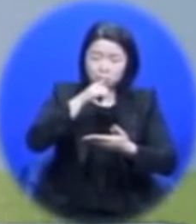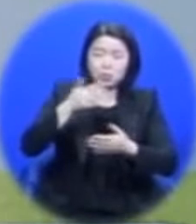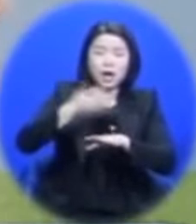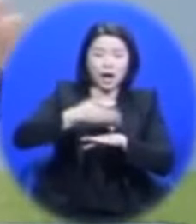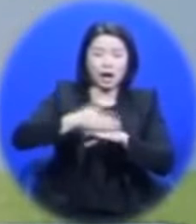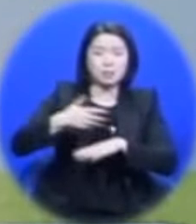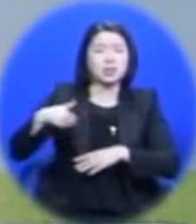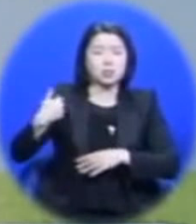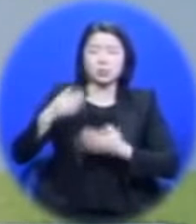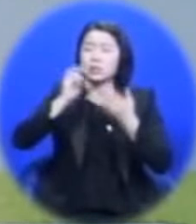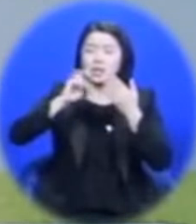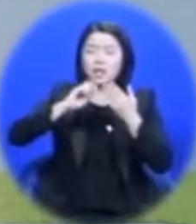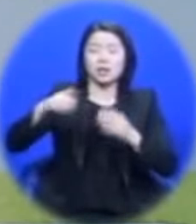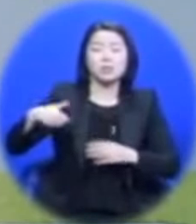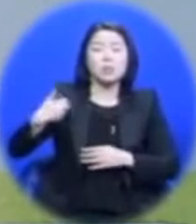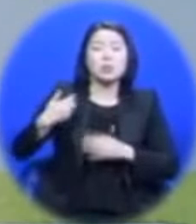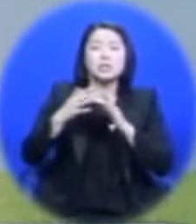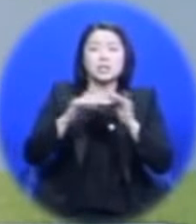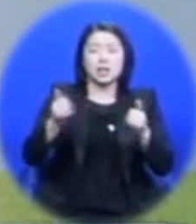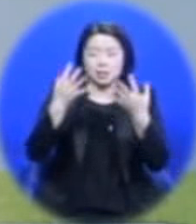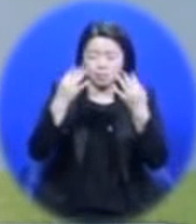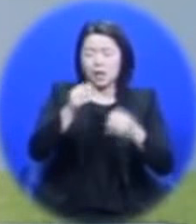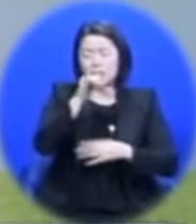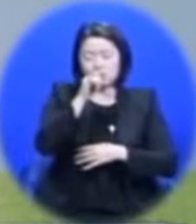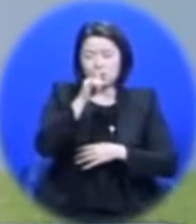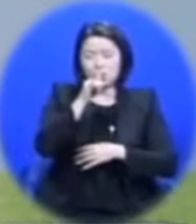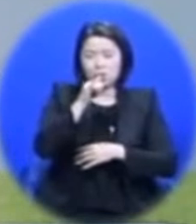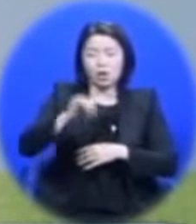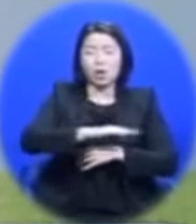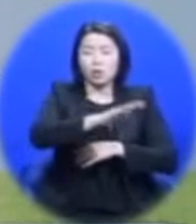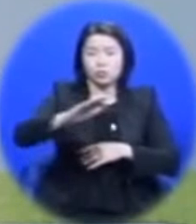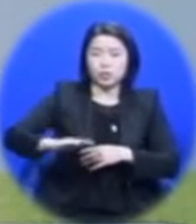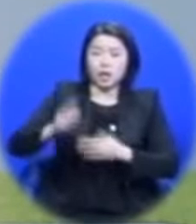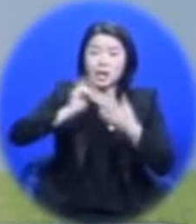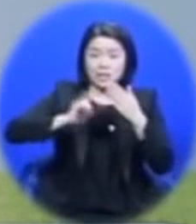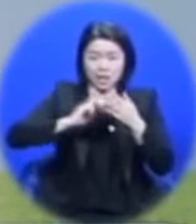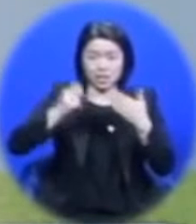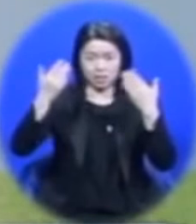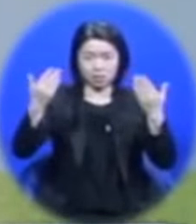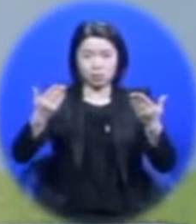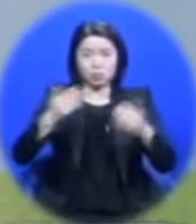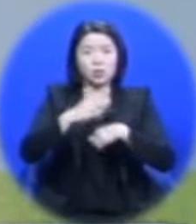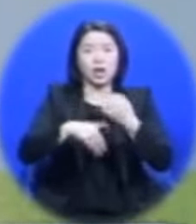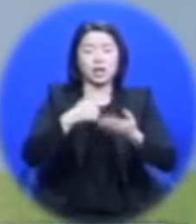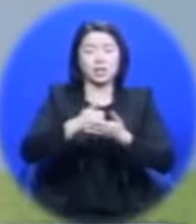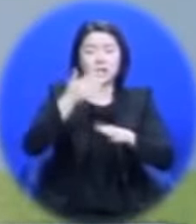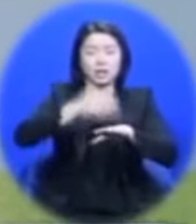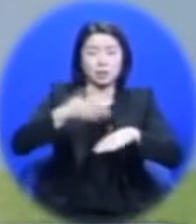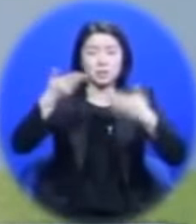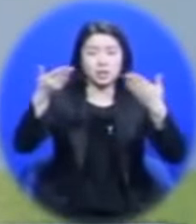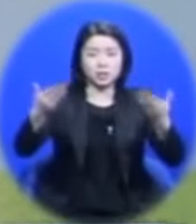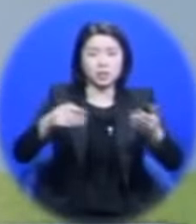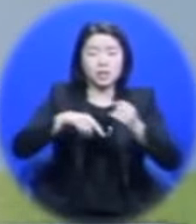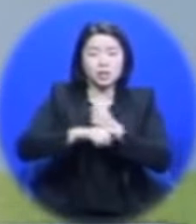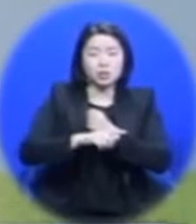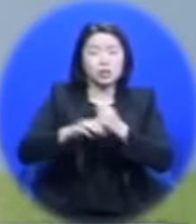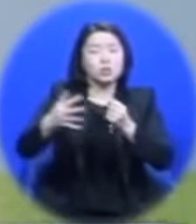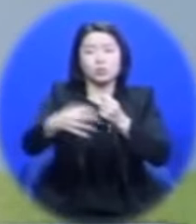모르고 찬양도 모르는 사람 많습니다. 우리가 찬양하고 하나님께 감사하는 이유는 수확이